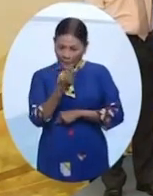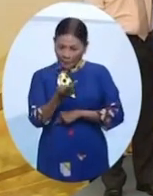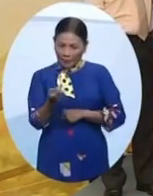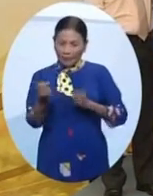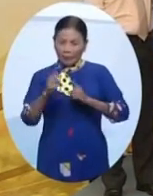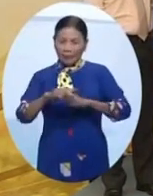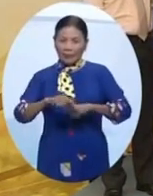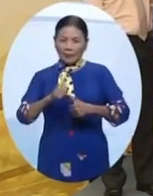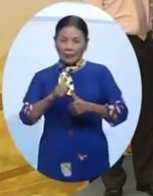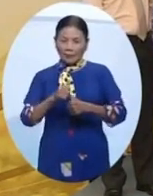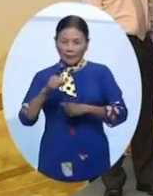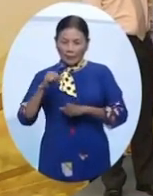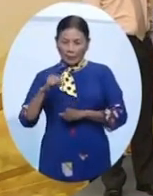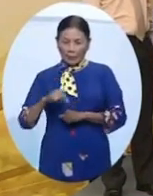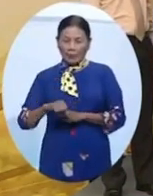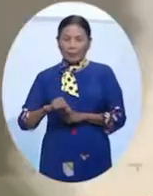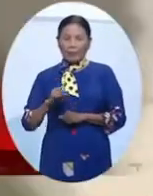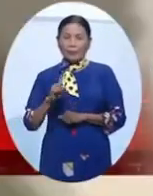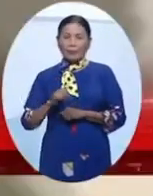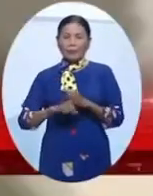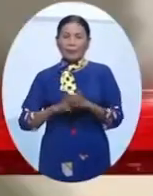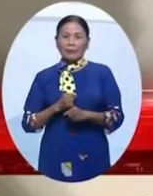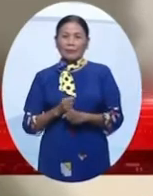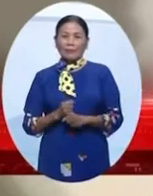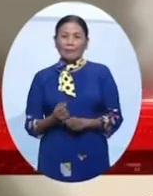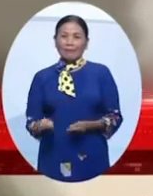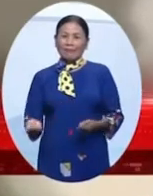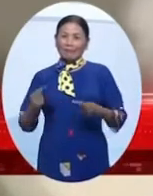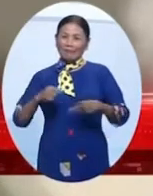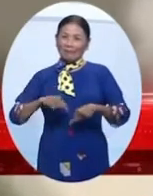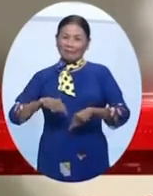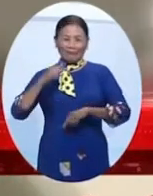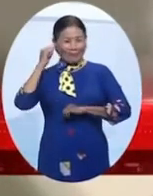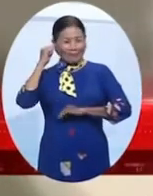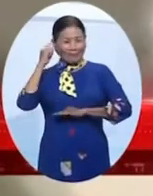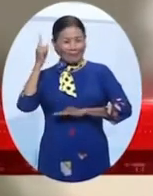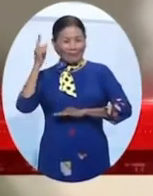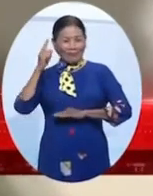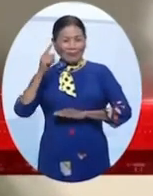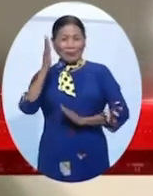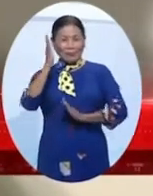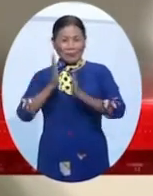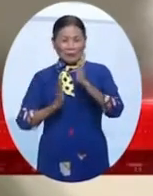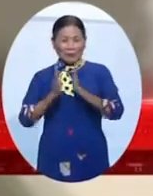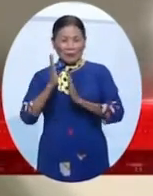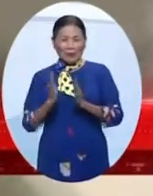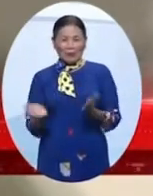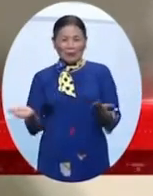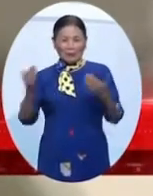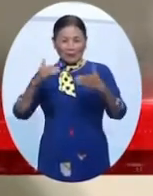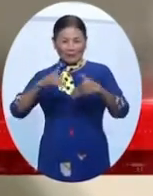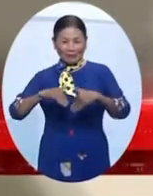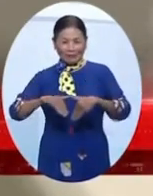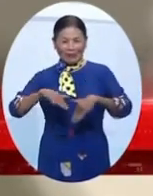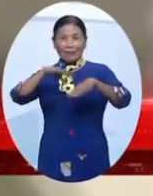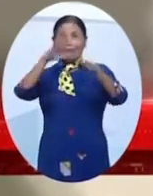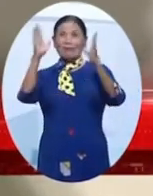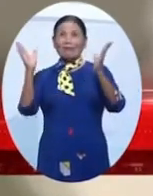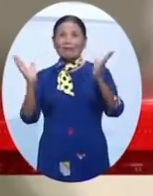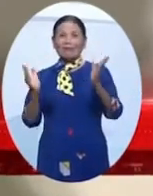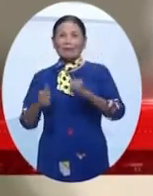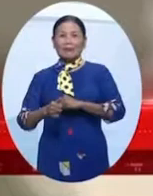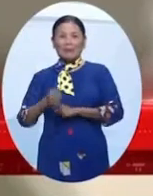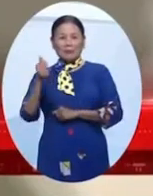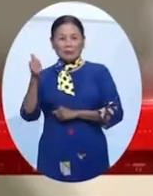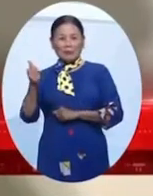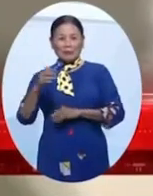Cái nền kinh tế sáng tạo thì những cái thành phố nó trở thành là những cái điểm hấp dẫn lớn nhất trong cái việc xây dựng